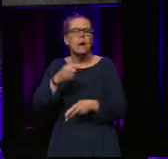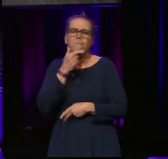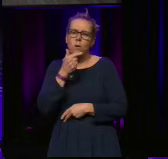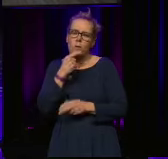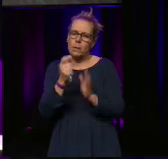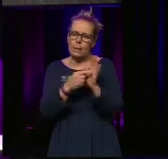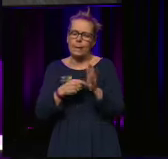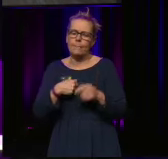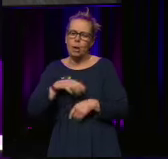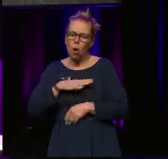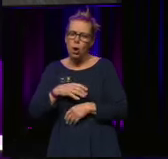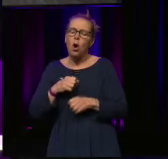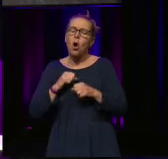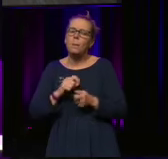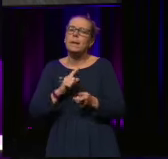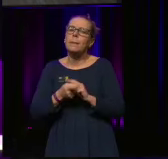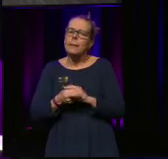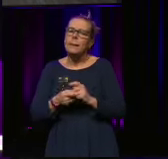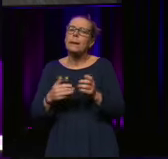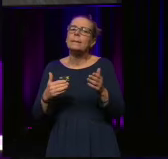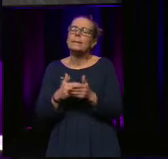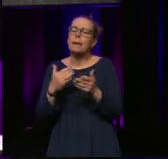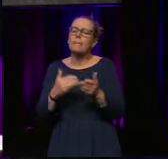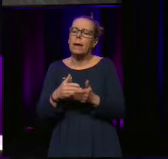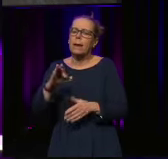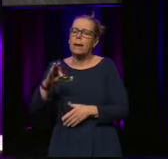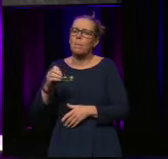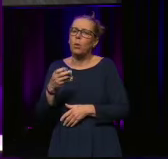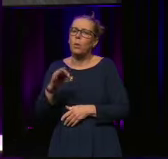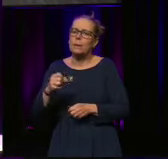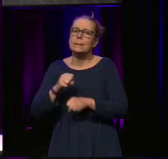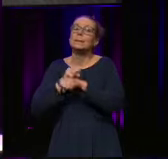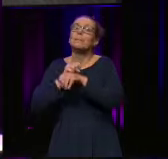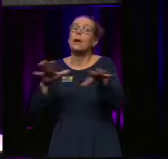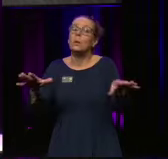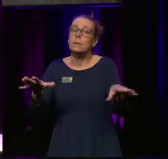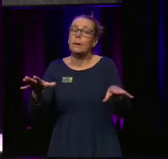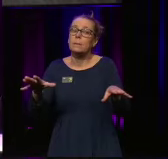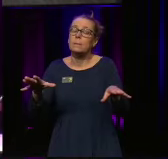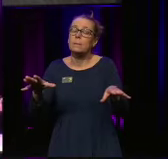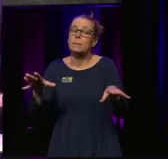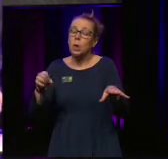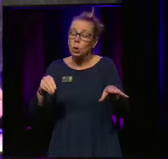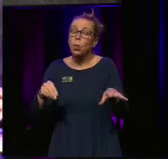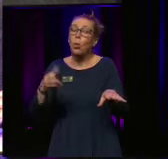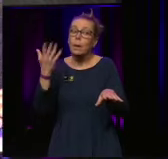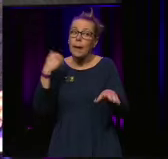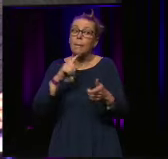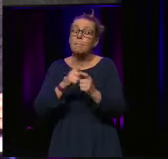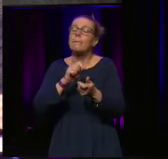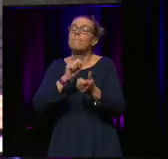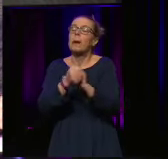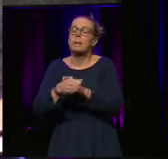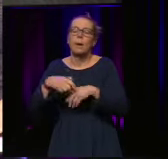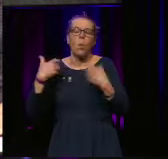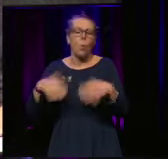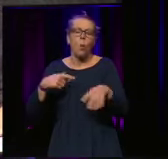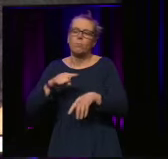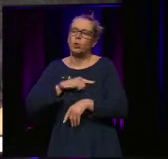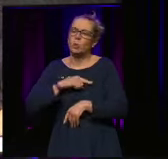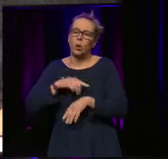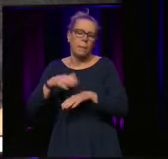få en tillfällig populistisk majoritet så är vägen öppen för förändringar mycket snabba. Men